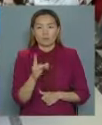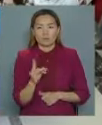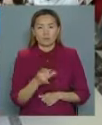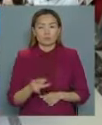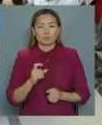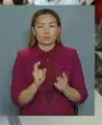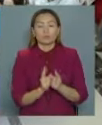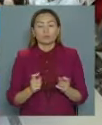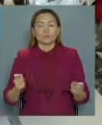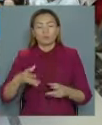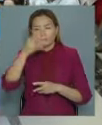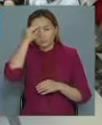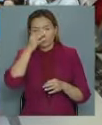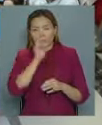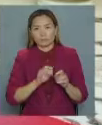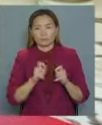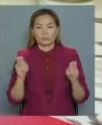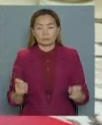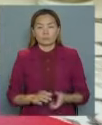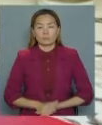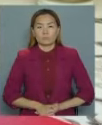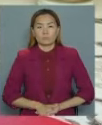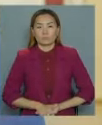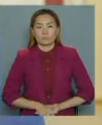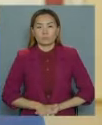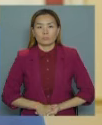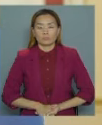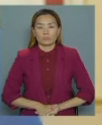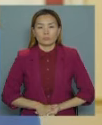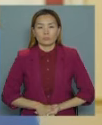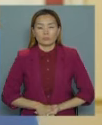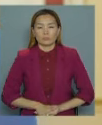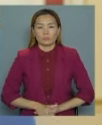На встрече она поделилась своим опытом на пути к успеху.